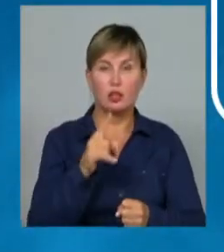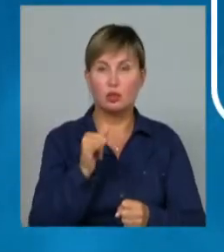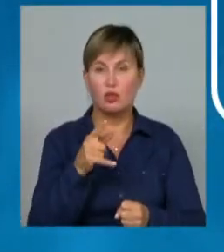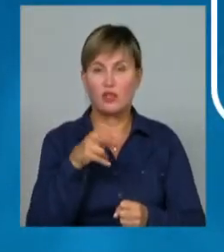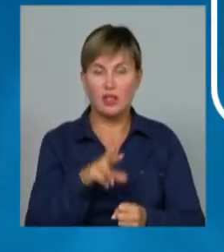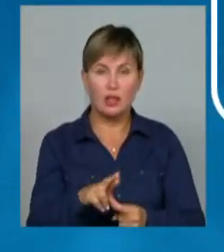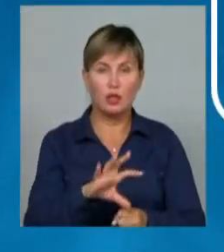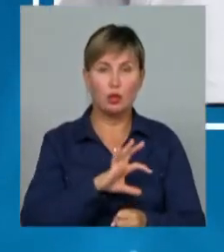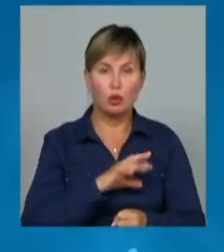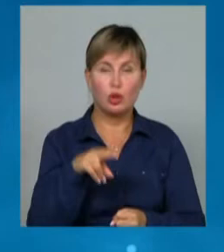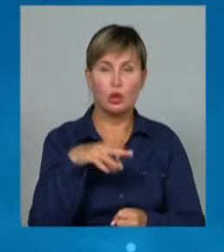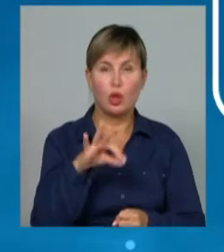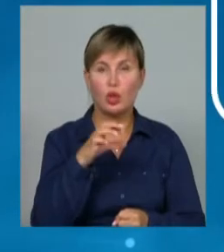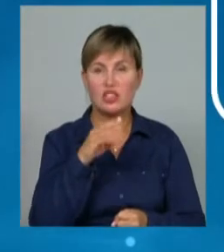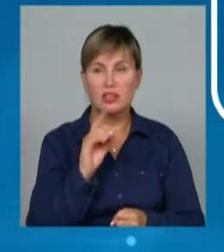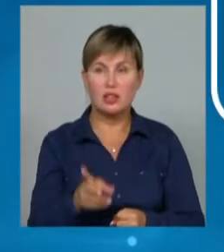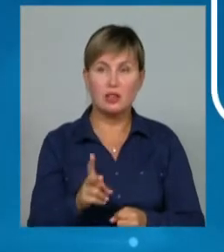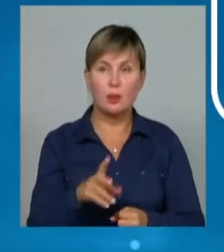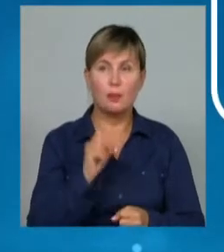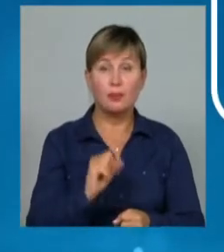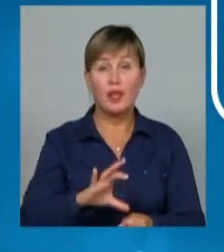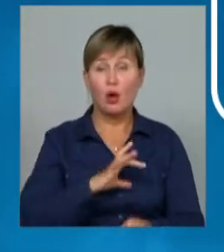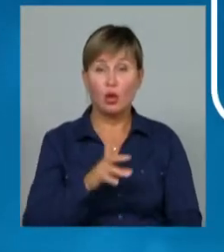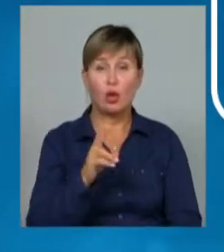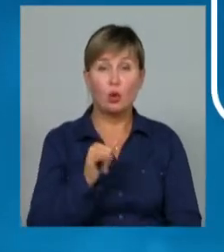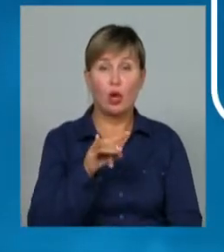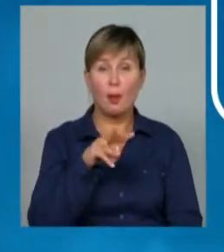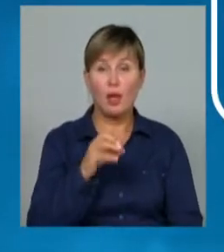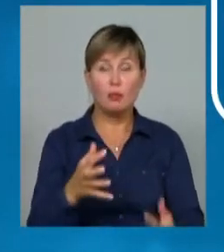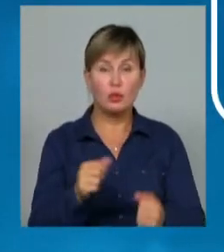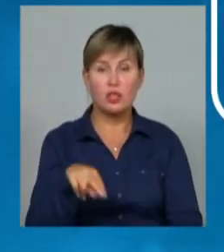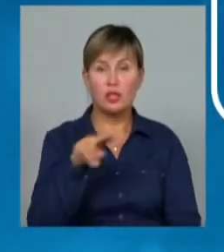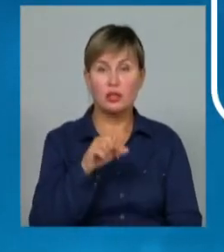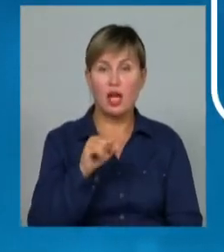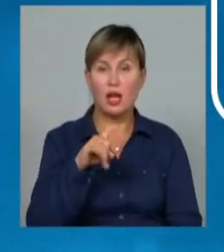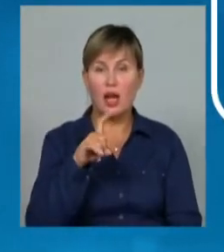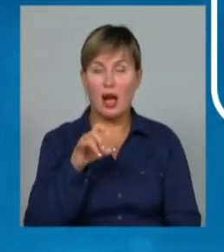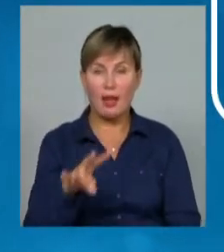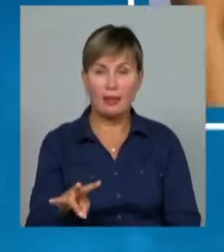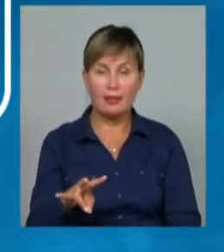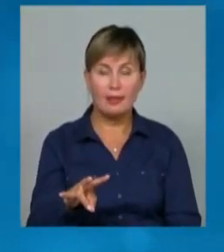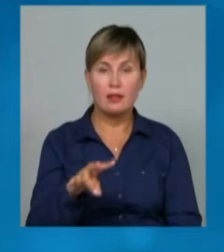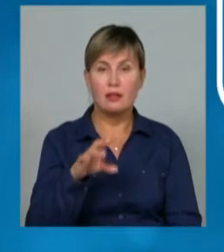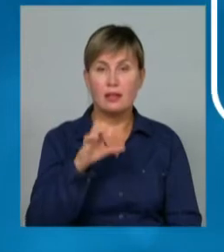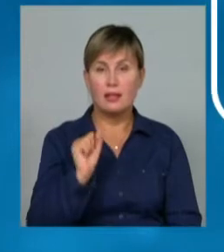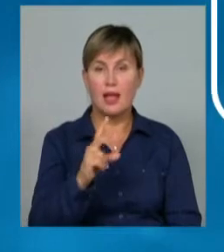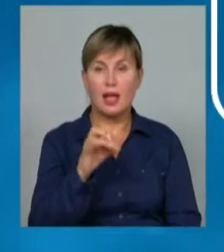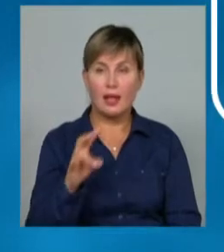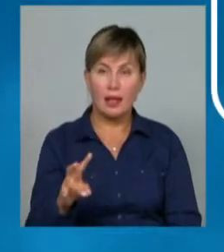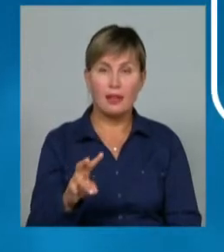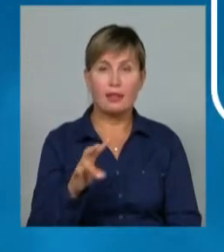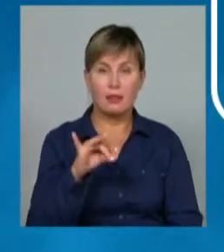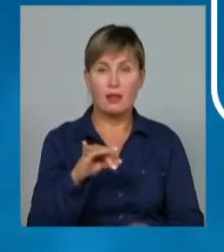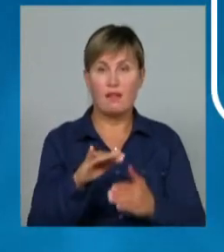отмечена орденом «Достык» второй степени. А орден «Курмет» получили Дархан Асадилов, Софья Бирульцева, Сакен Бибосынов,